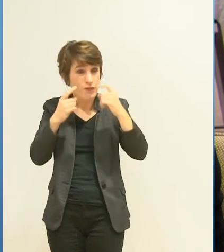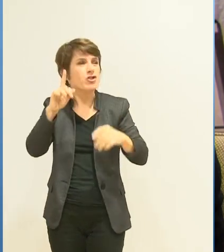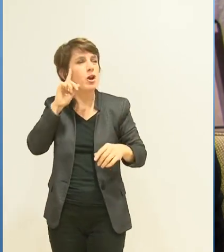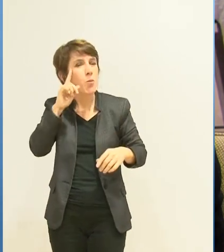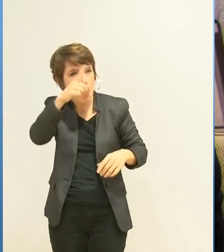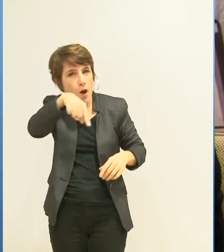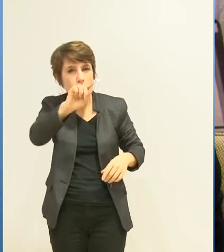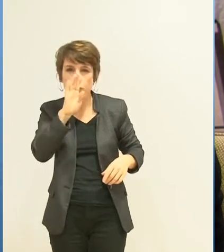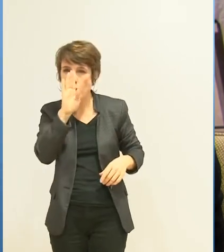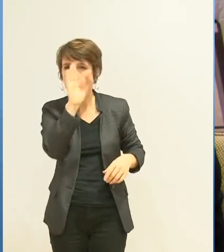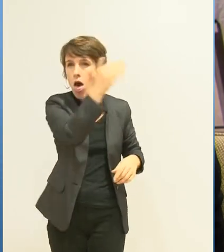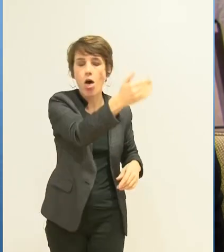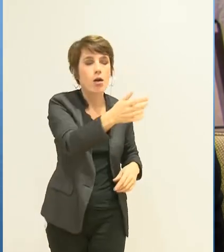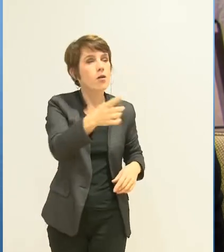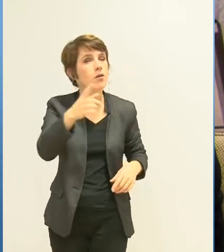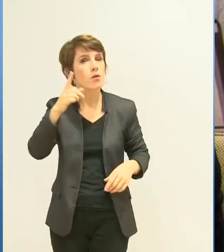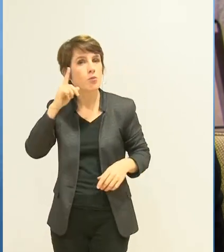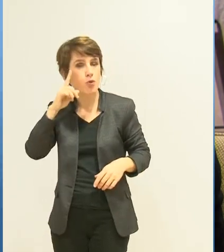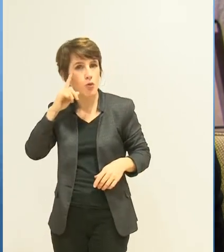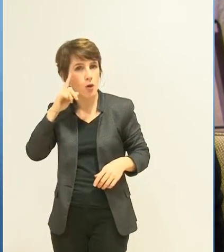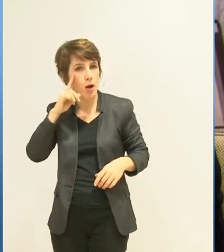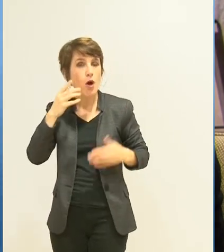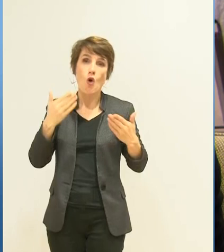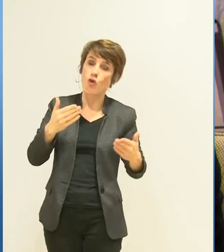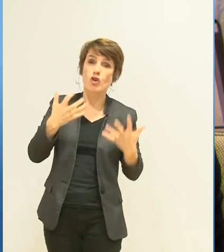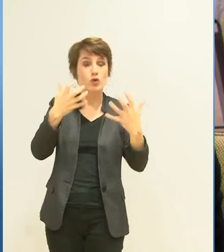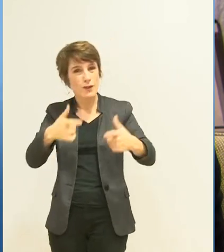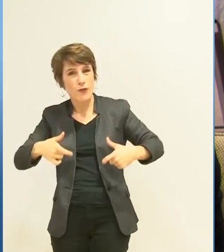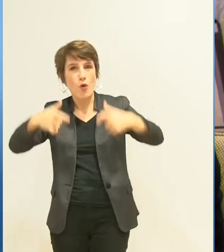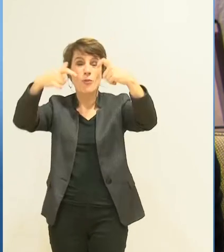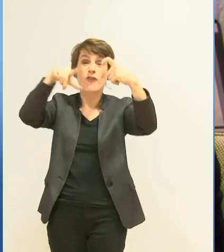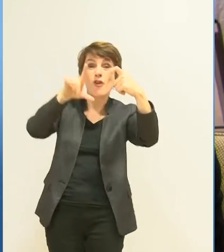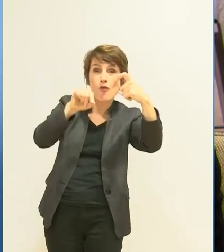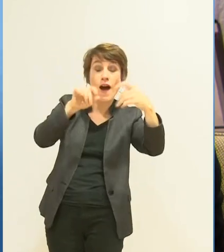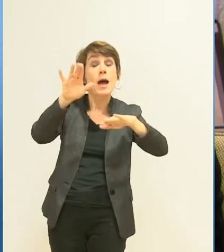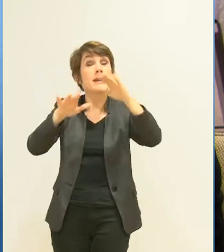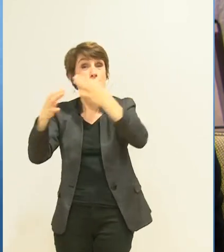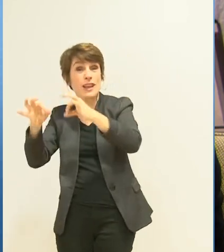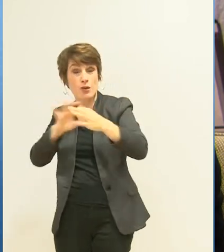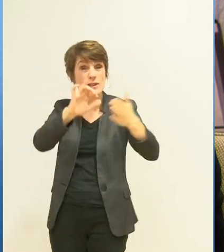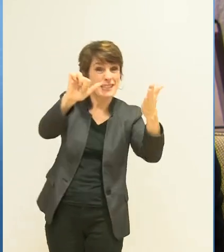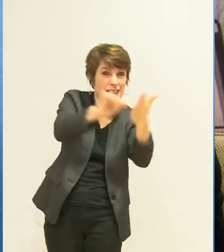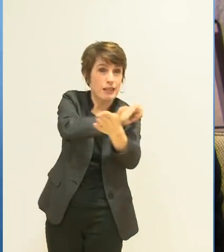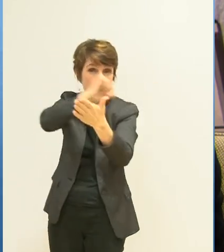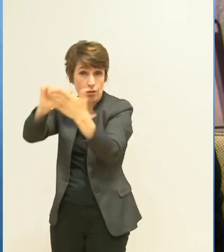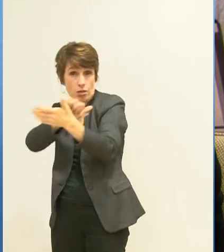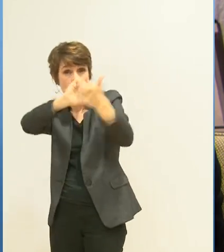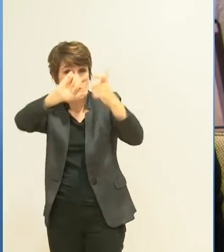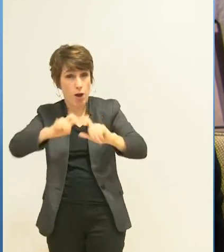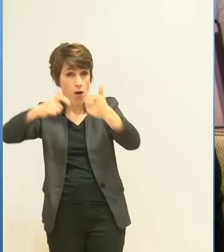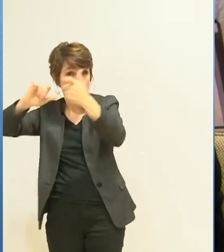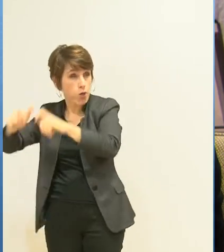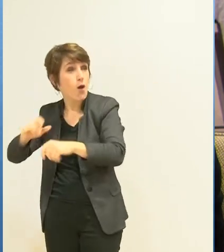de ce revirement quant à la destruction du vin et peut-être du 10 à la lecture de la